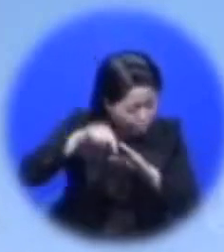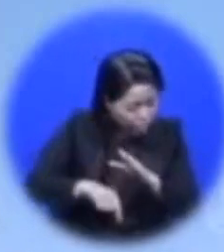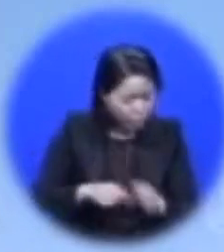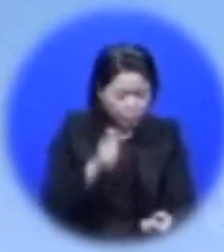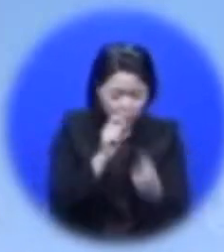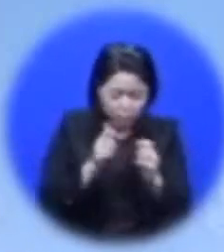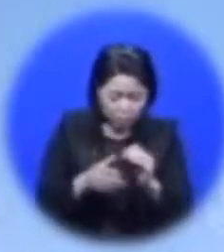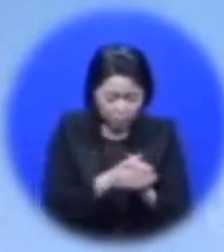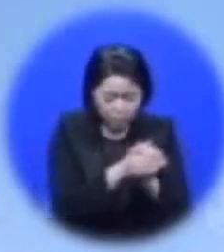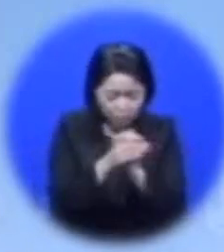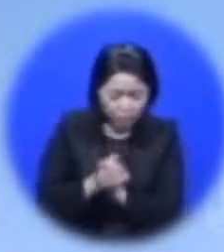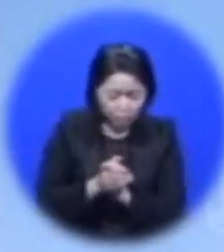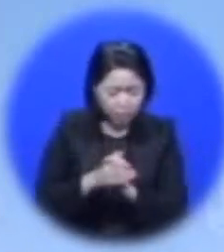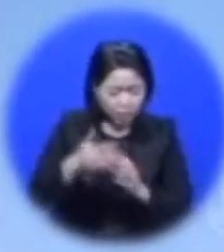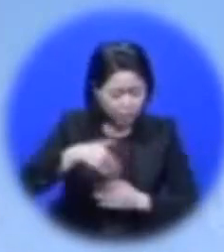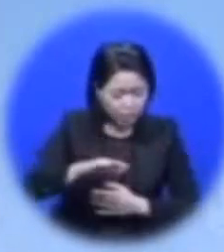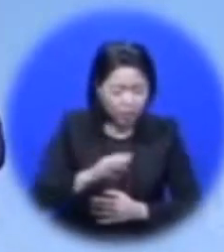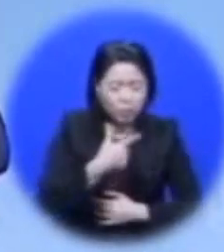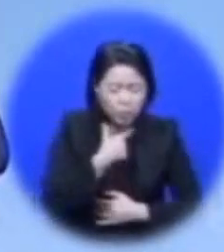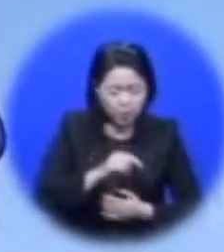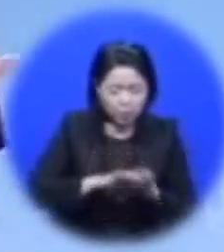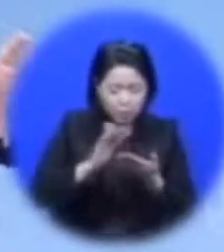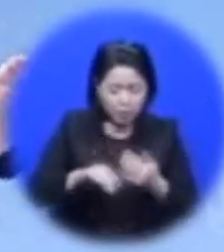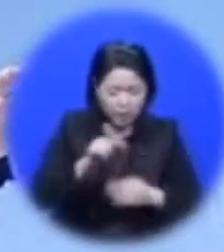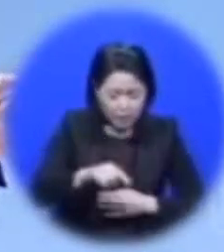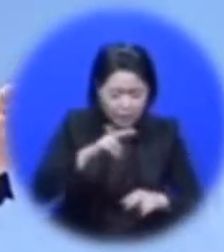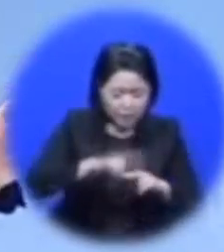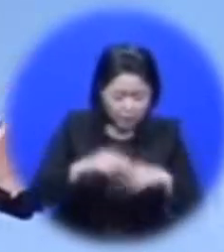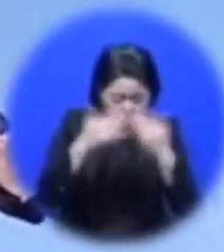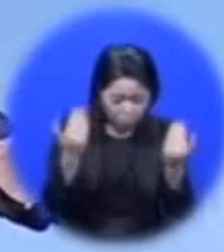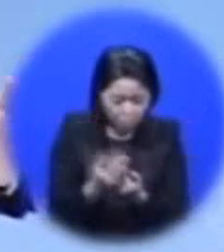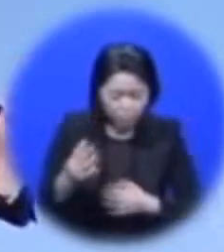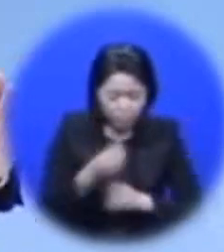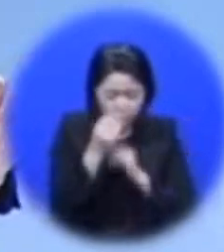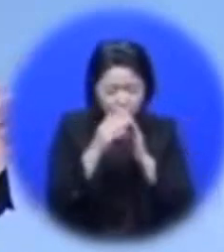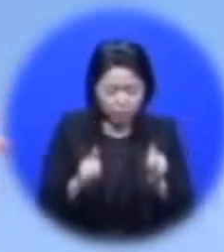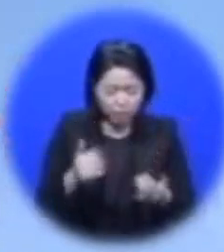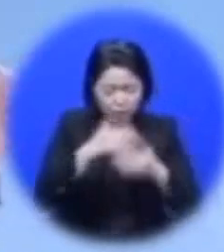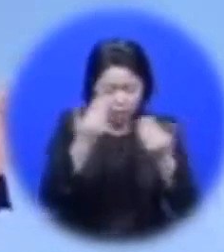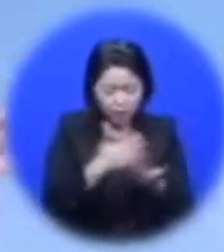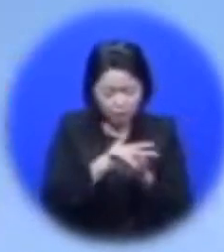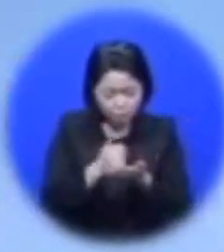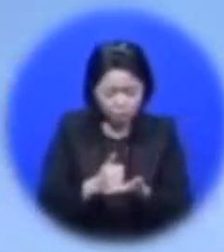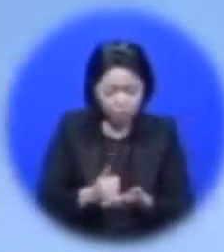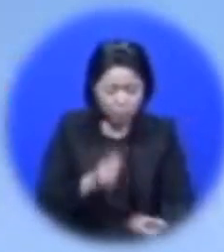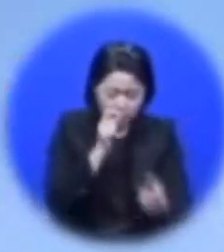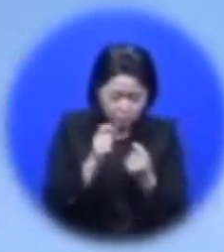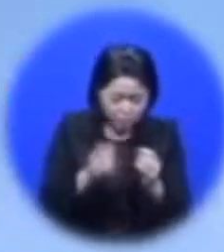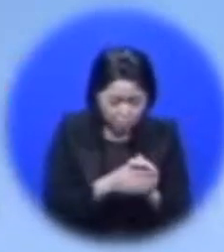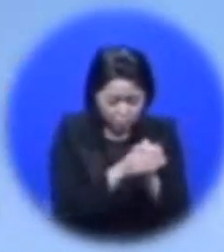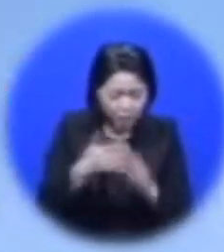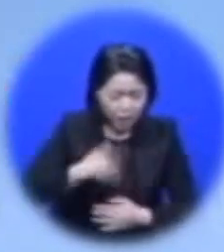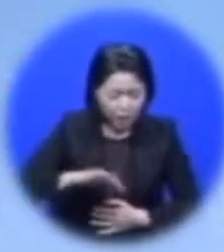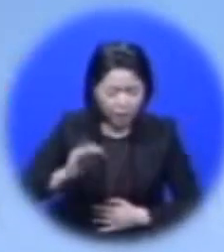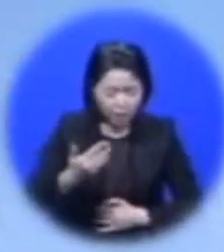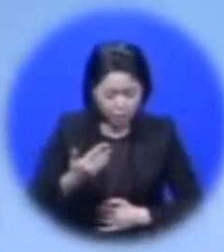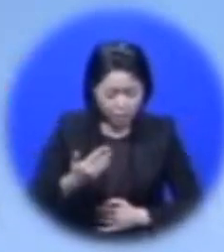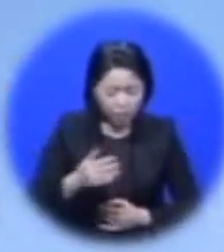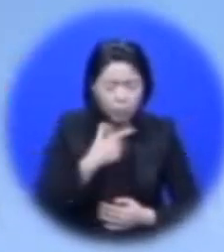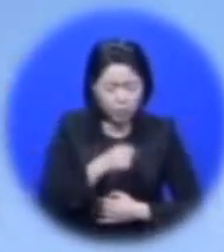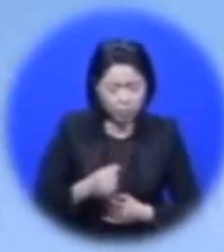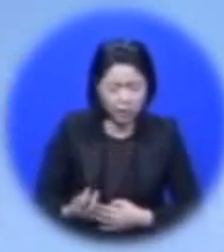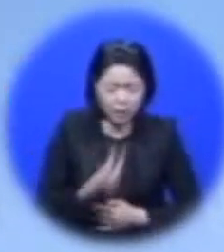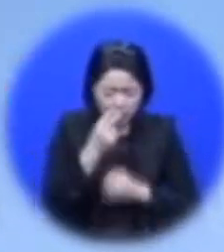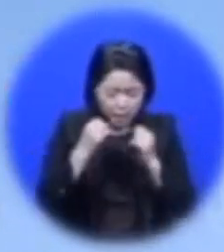교제 속에 들어가기를 원합니다. 오늘 이 자리에 있는 모든 성도들이 다 주님을 친밀히 알게 되기를 원함. 살아계신